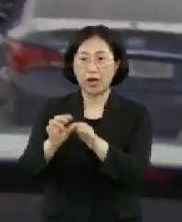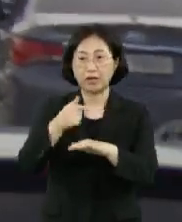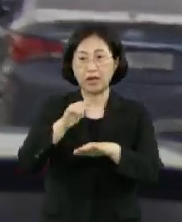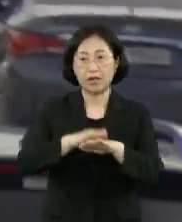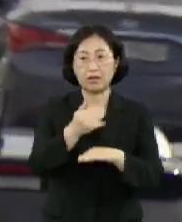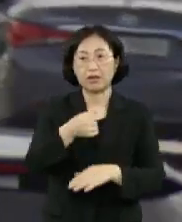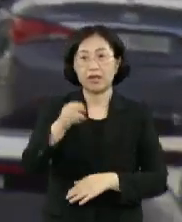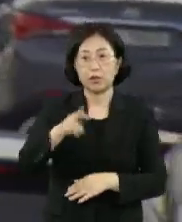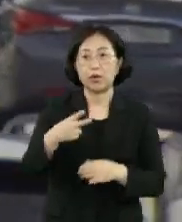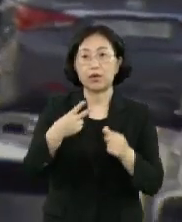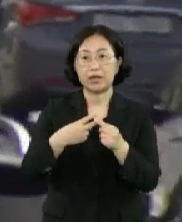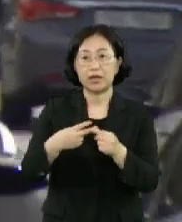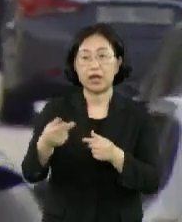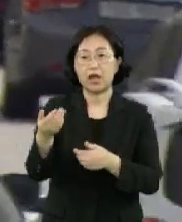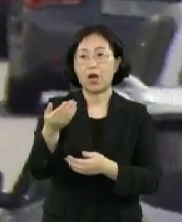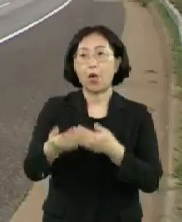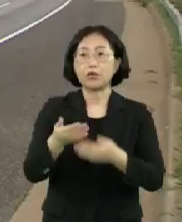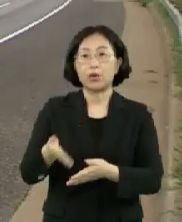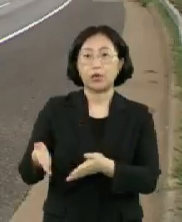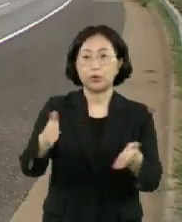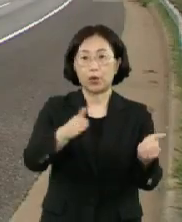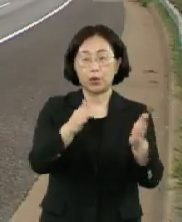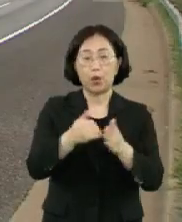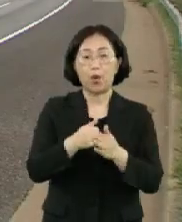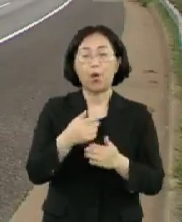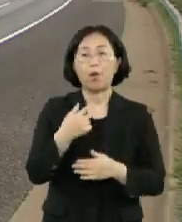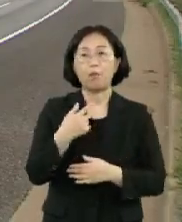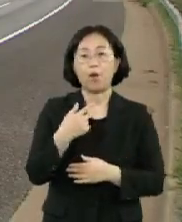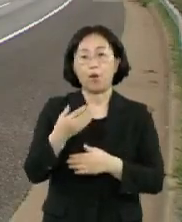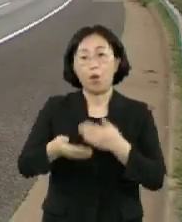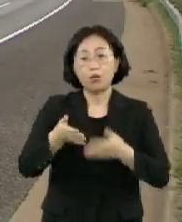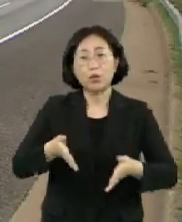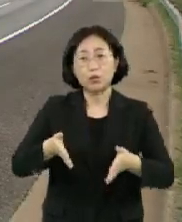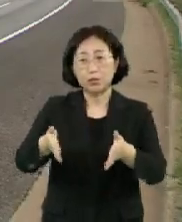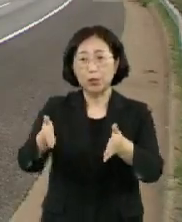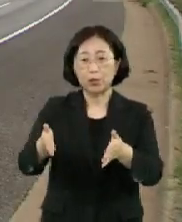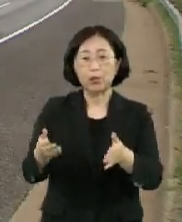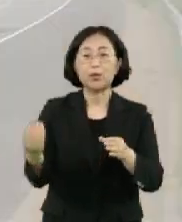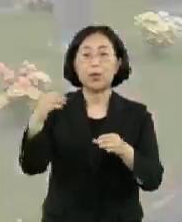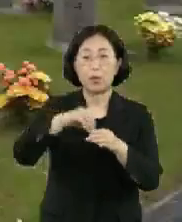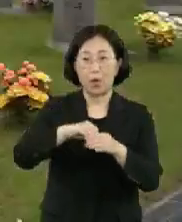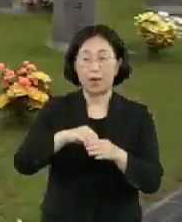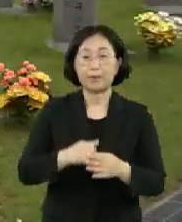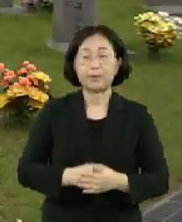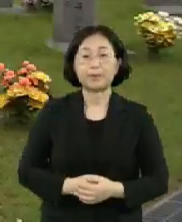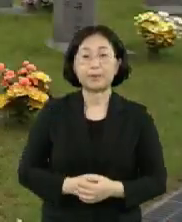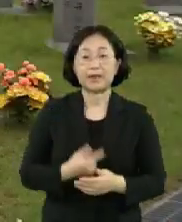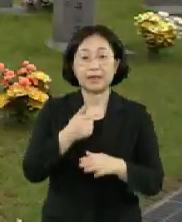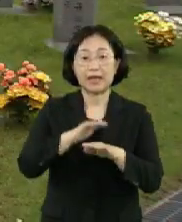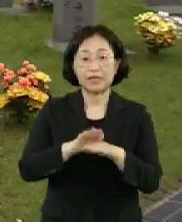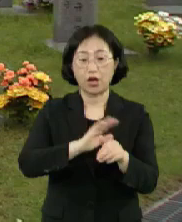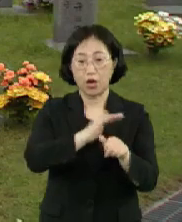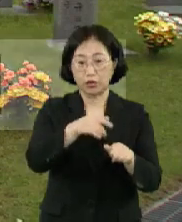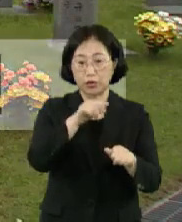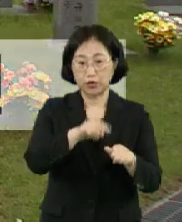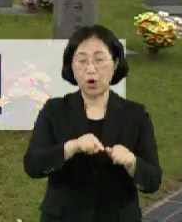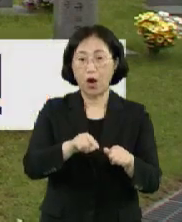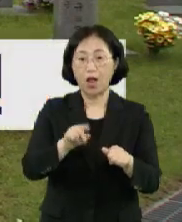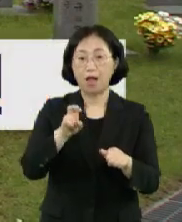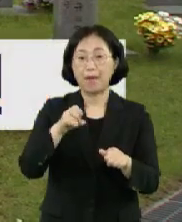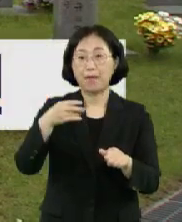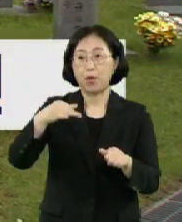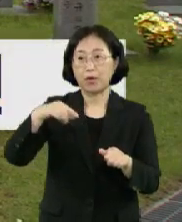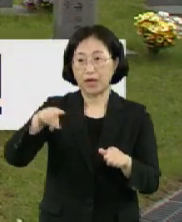세종 제2순환고속도로, 보령 대전 보은 고속도로 건설 등이 포함됐습니다. 대전 현충원을 메모리얼